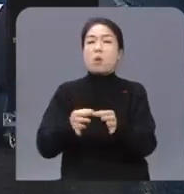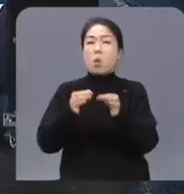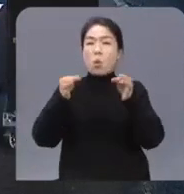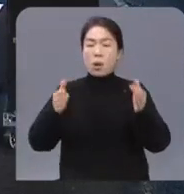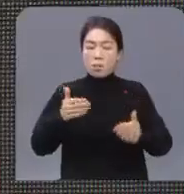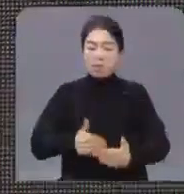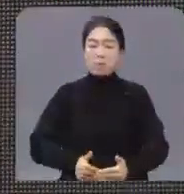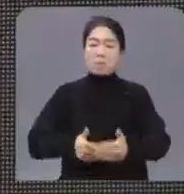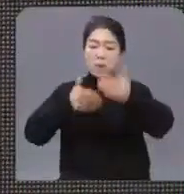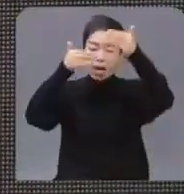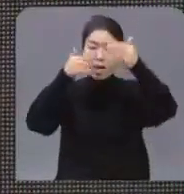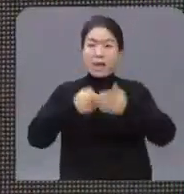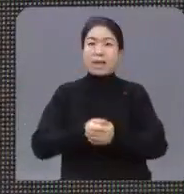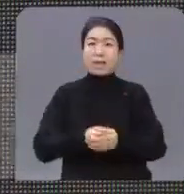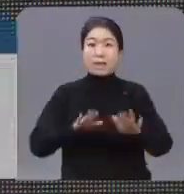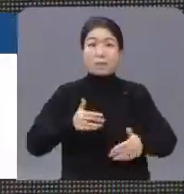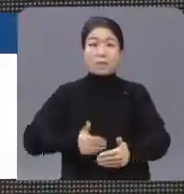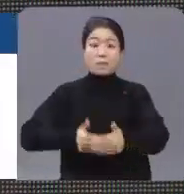개통했습니다